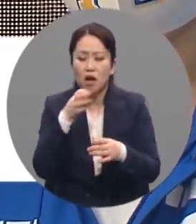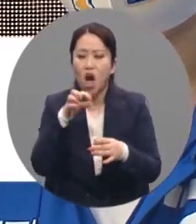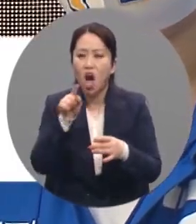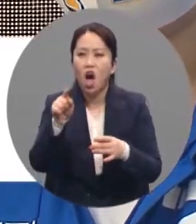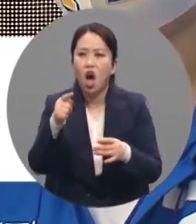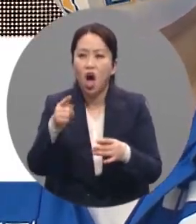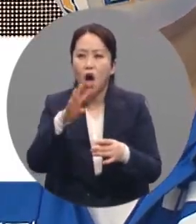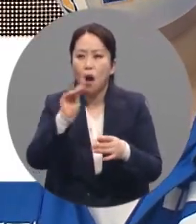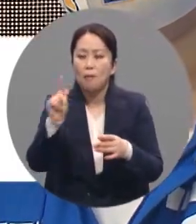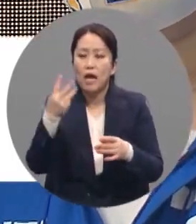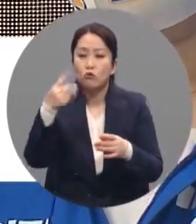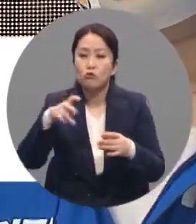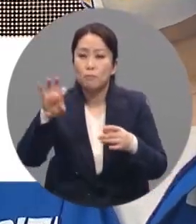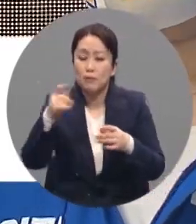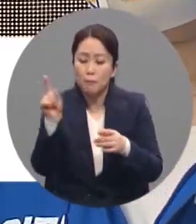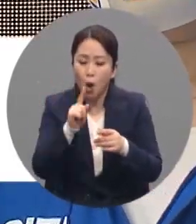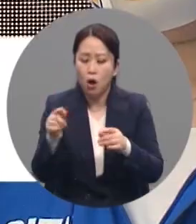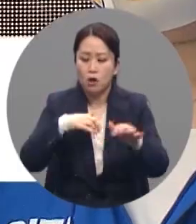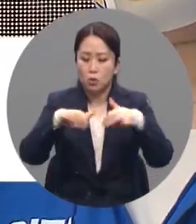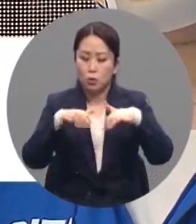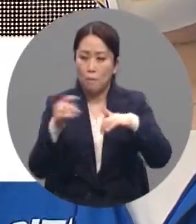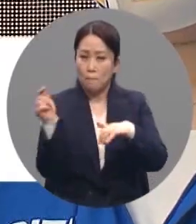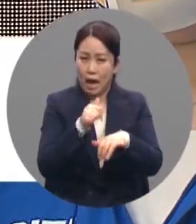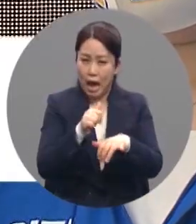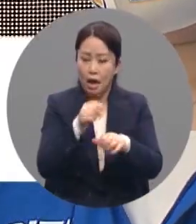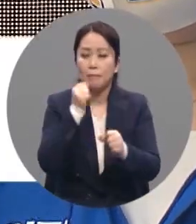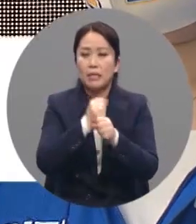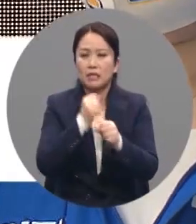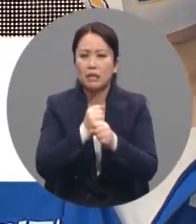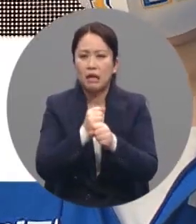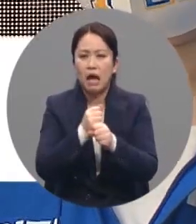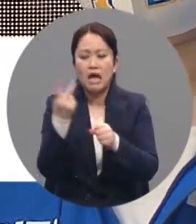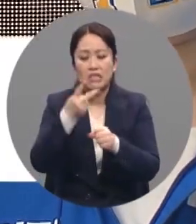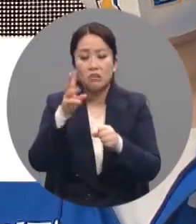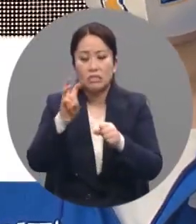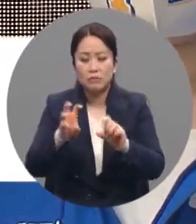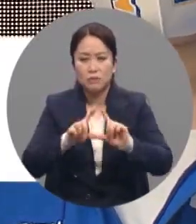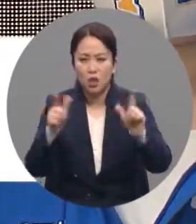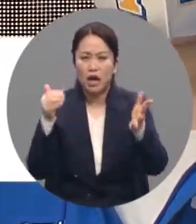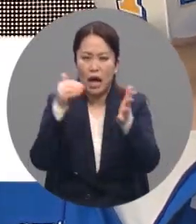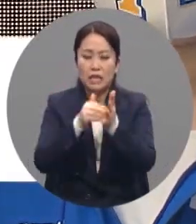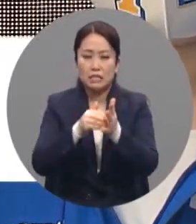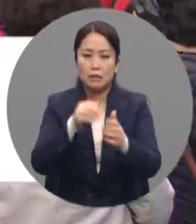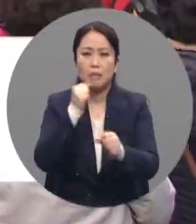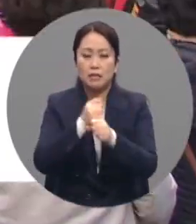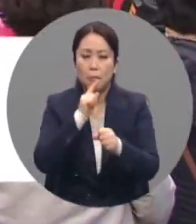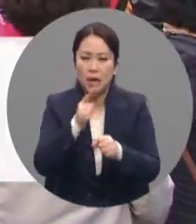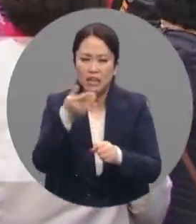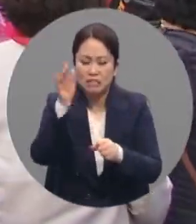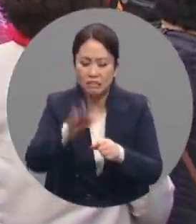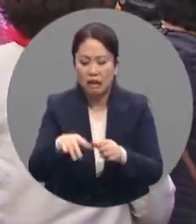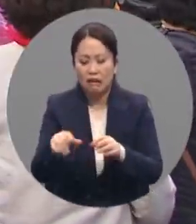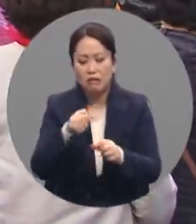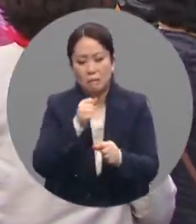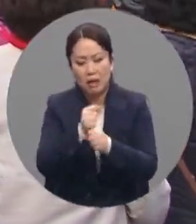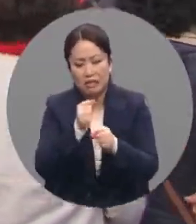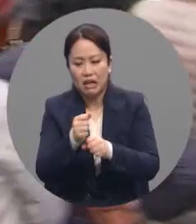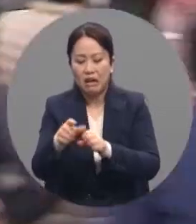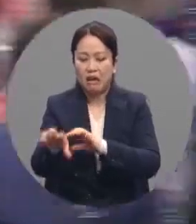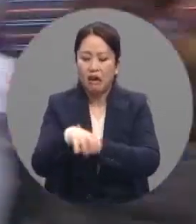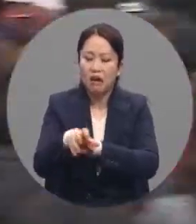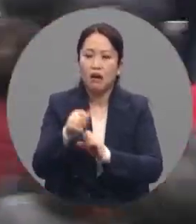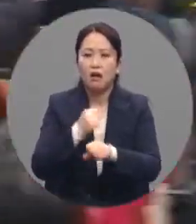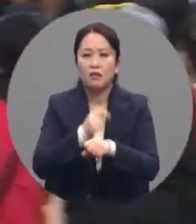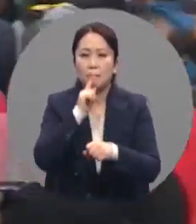2030년까지 완공을 하겠다고 합니다. 그야말로 황당무계한 엉터리 공약의 대표적인 표현입니다. 국민의힘